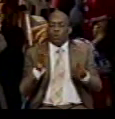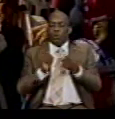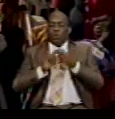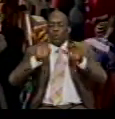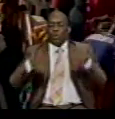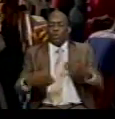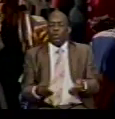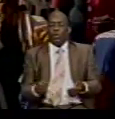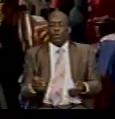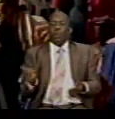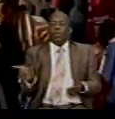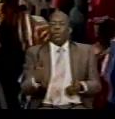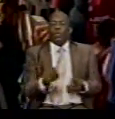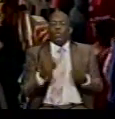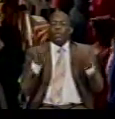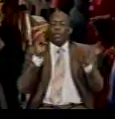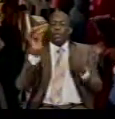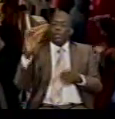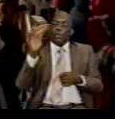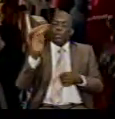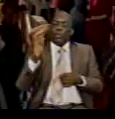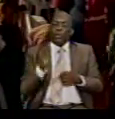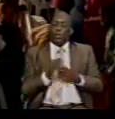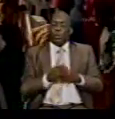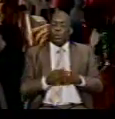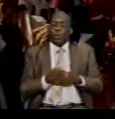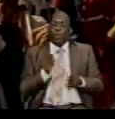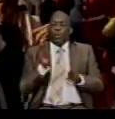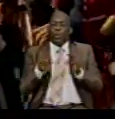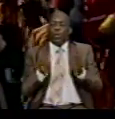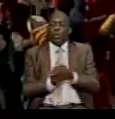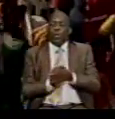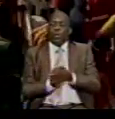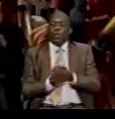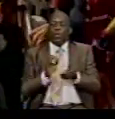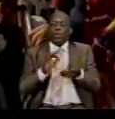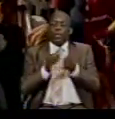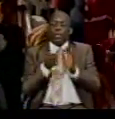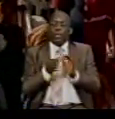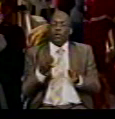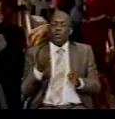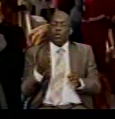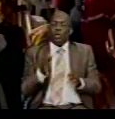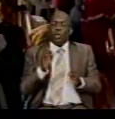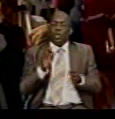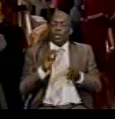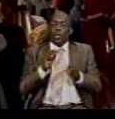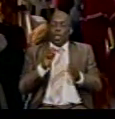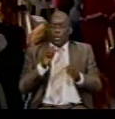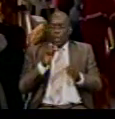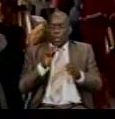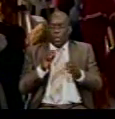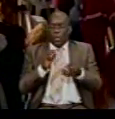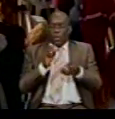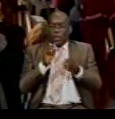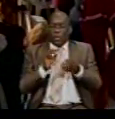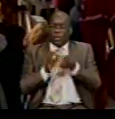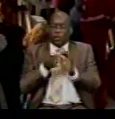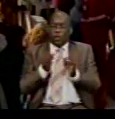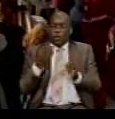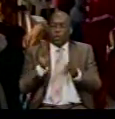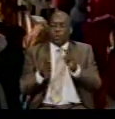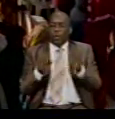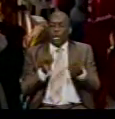ton témoignage. Those interviewing the people giving testimony that are waiting there. Alors ceux qui interviewent, ceux qui ont le témoignage attendent